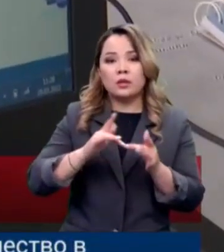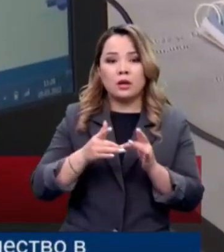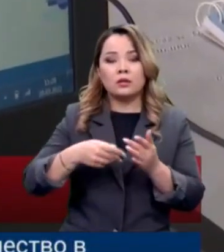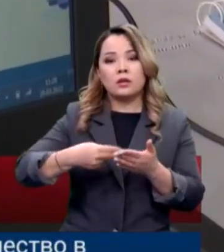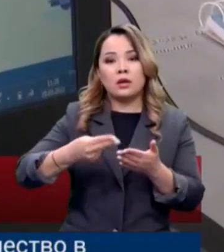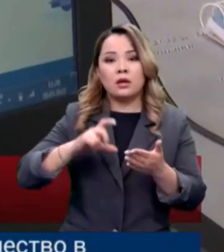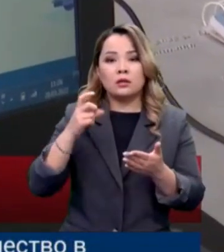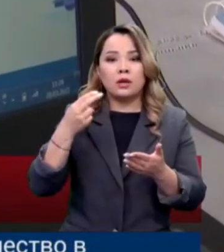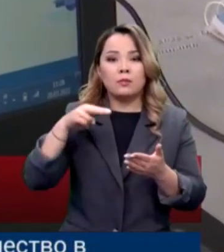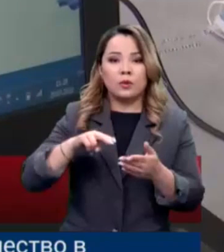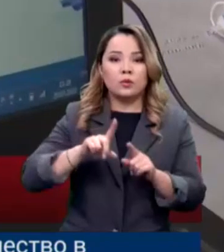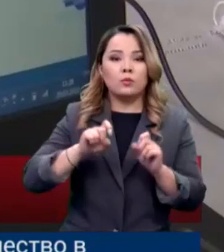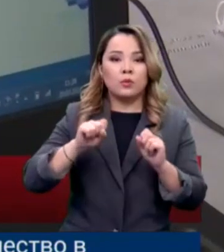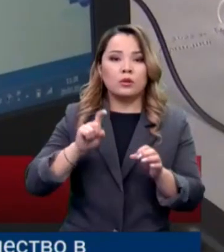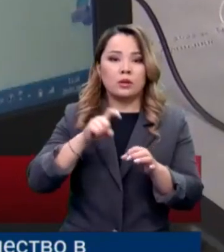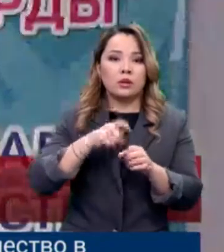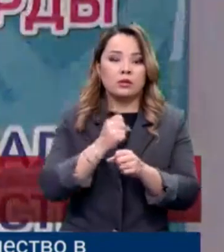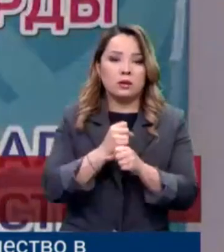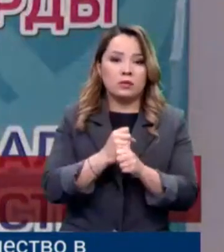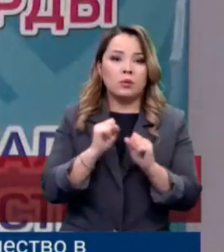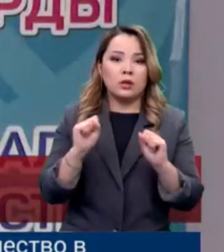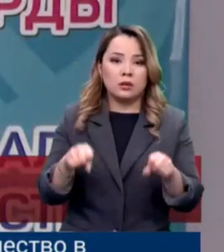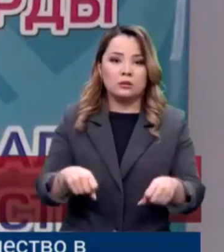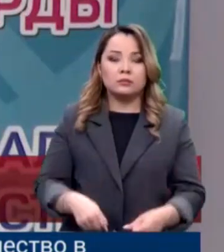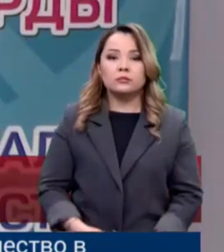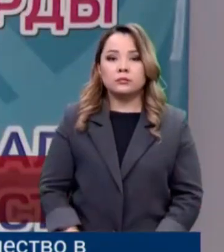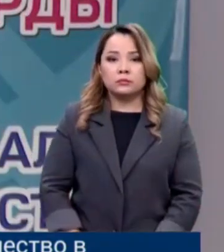арқылы ғана сайтқа кіруге болады. Айман